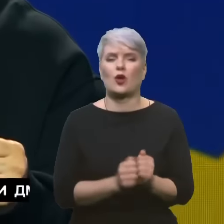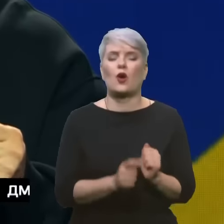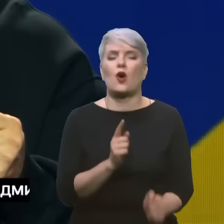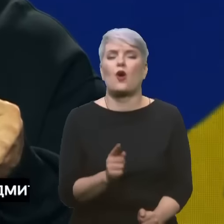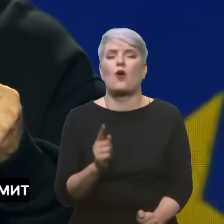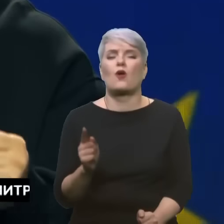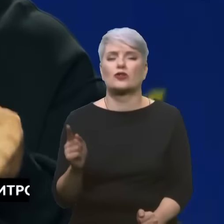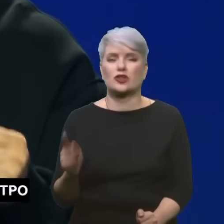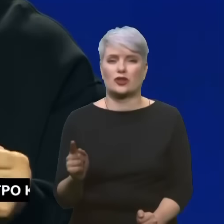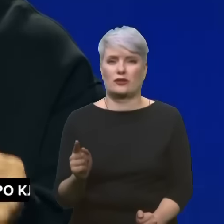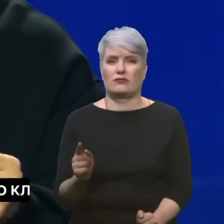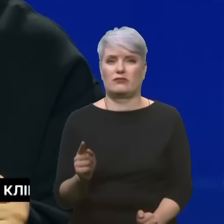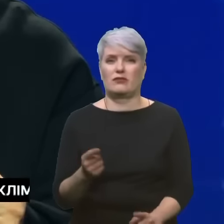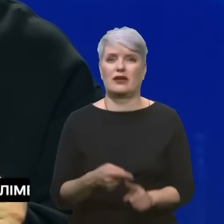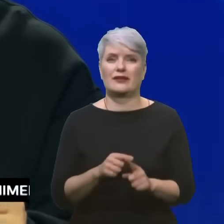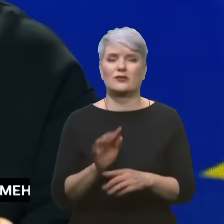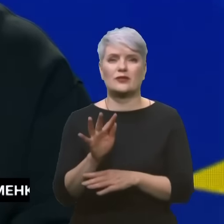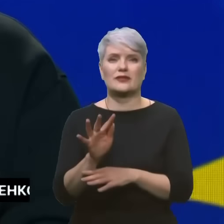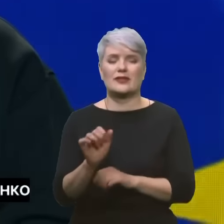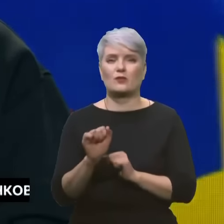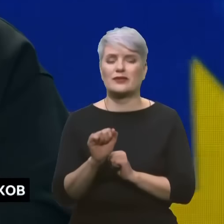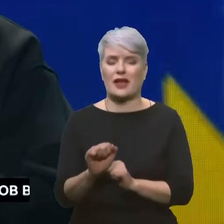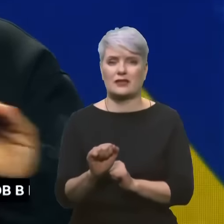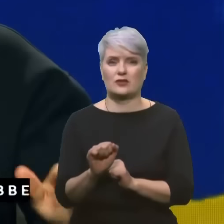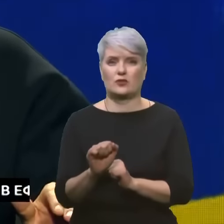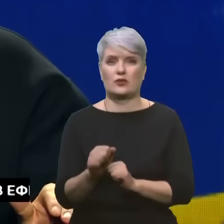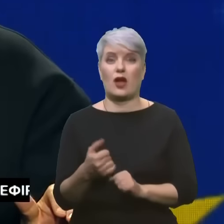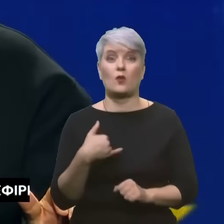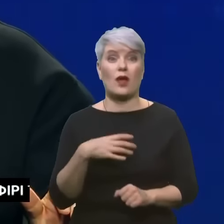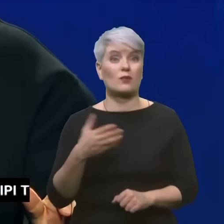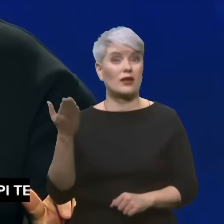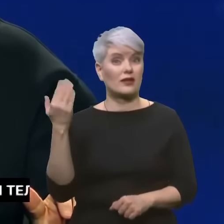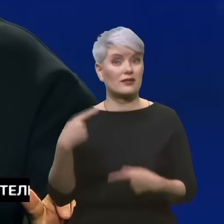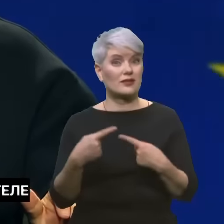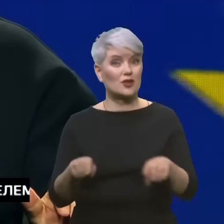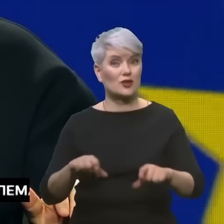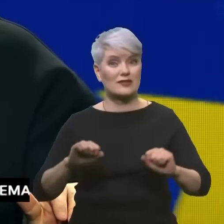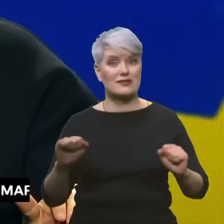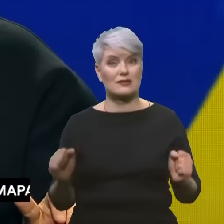за кожну цю систему захисту. І у нас була інша зима.